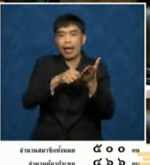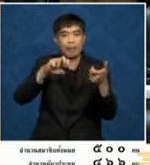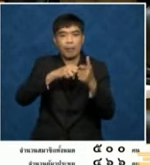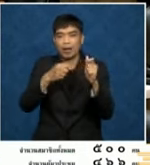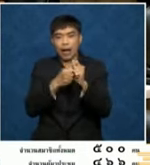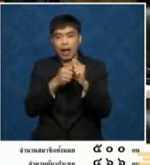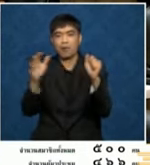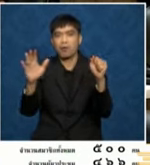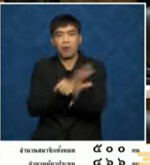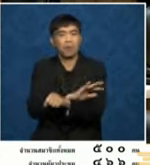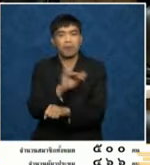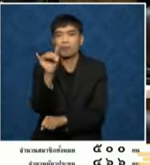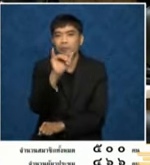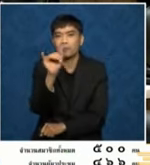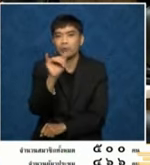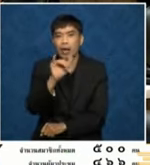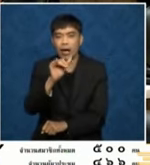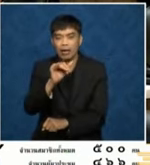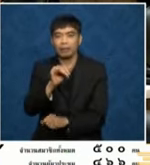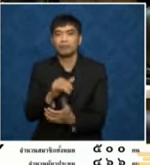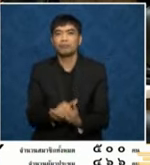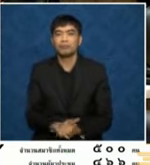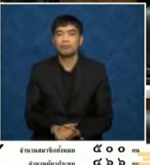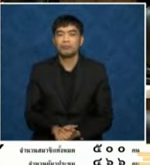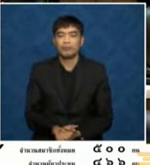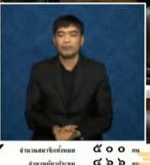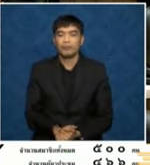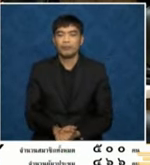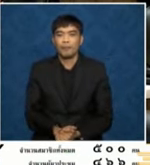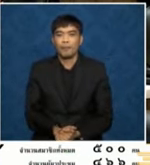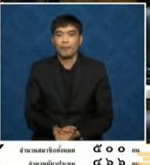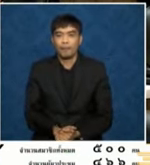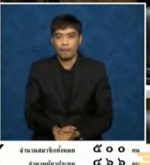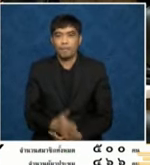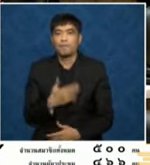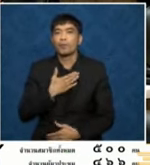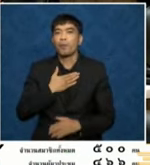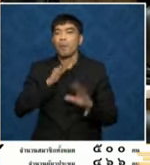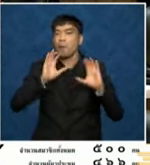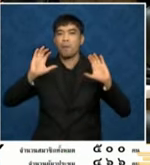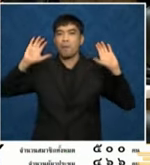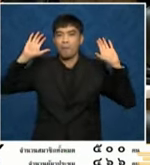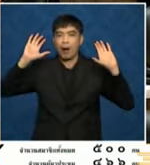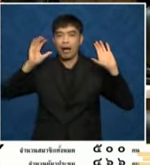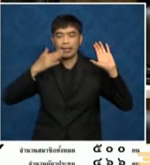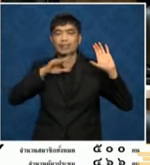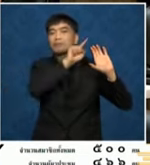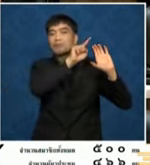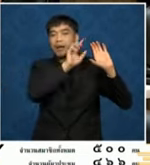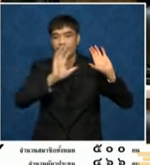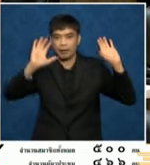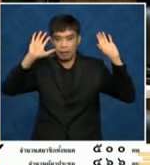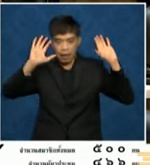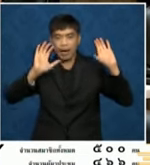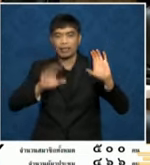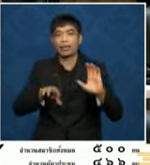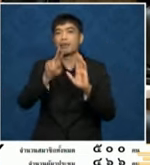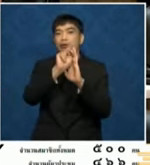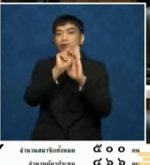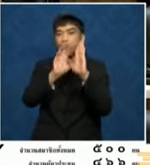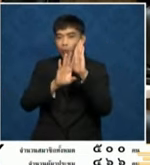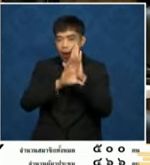ดเบ็ดเสร็จหมดจดหรือแบบรวมศูนย์ได้นะครับซึ่งทางรัฐบาลเองก็มีนโยบายในเรื่องของ Cloud First